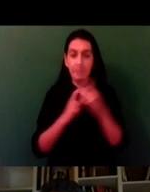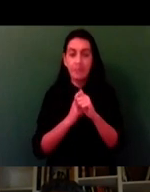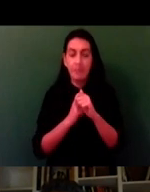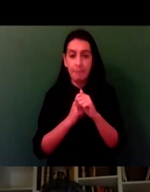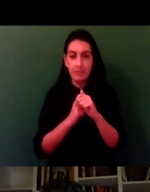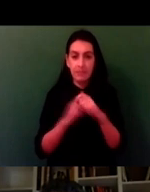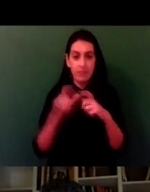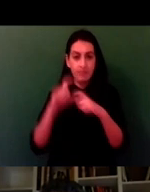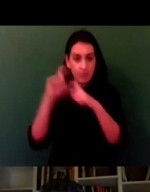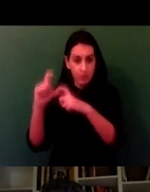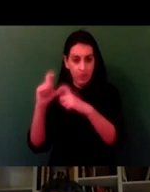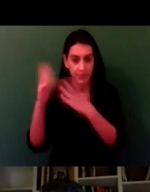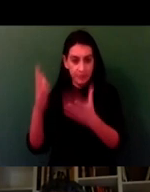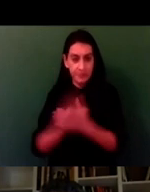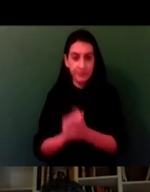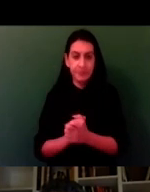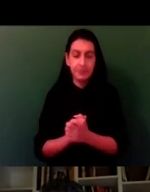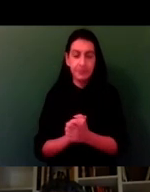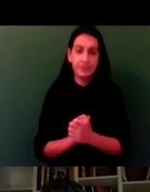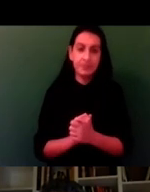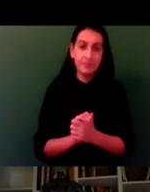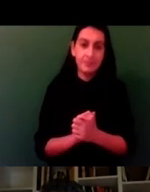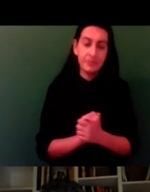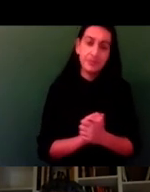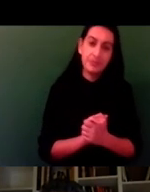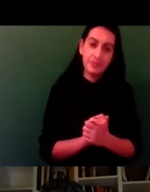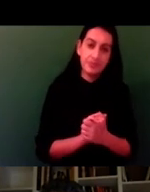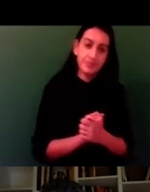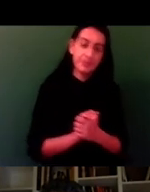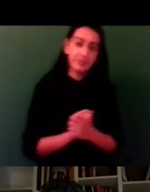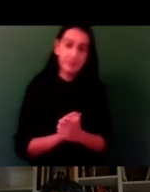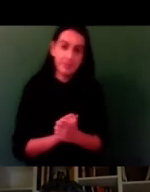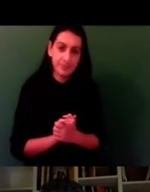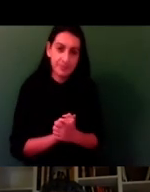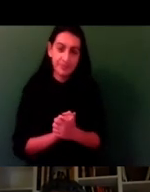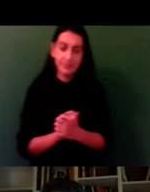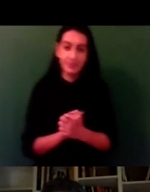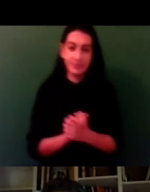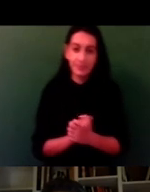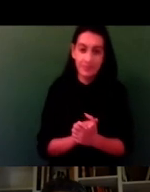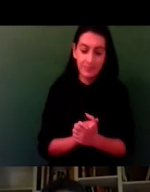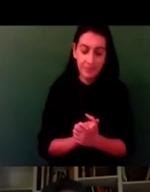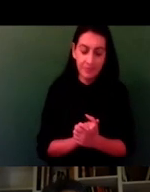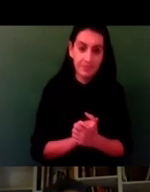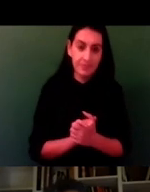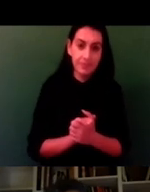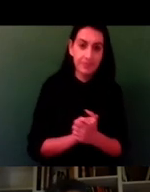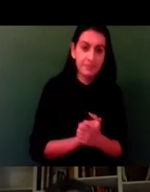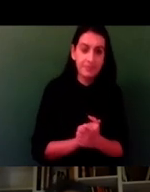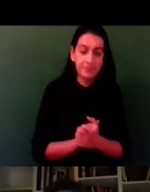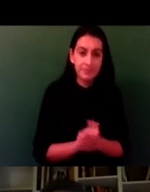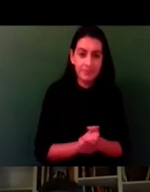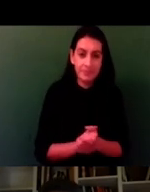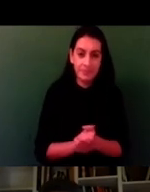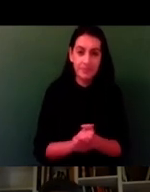da bir iki dakikada daha anlatamadıklarını anlatma fırsatı yakalasın. Çok sevinirim, teşekkür ederim. Öncelikle şeyle başlamak istiyorum. Koran